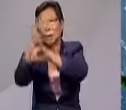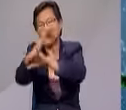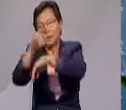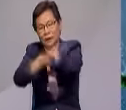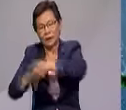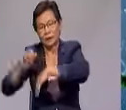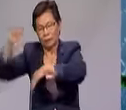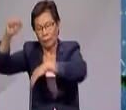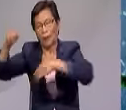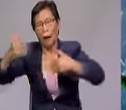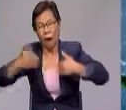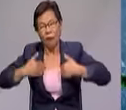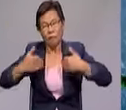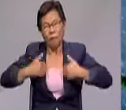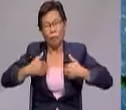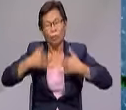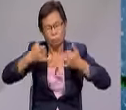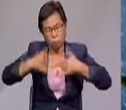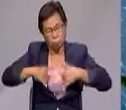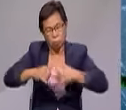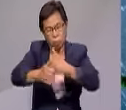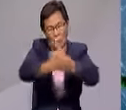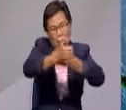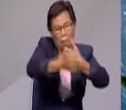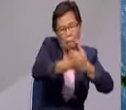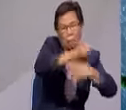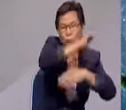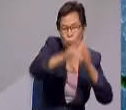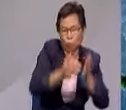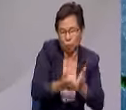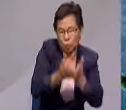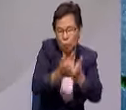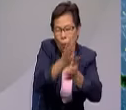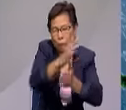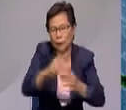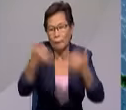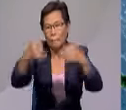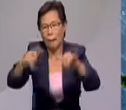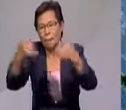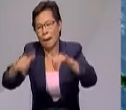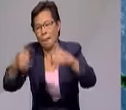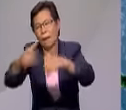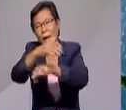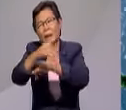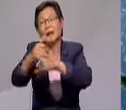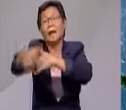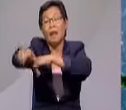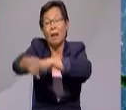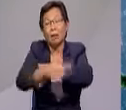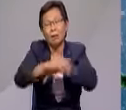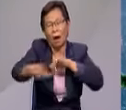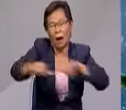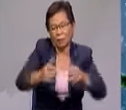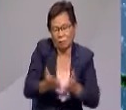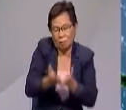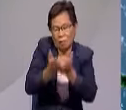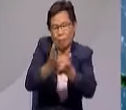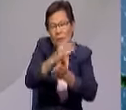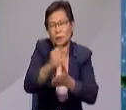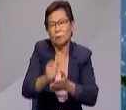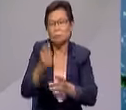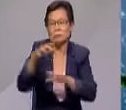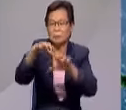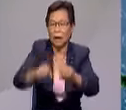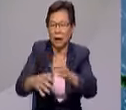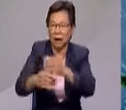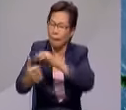negeri Sabah, yang mana kadar ini adalah berbahaya kepada bot-bot kecil serta sukan dan rekis laut, juga pada aktiviti perkapalan dan juga menangkap